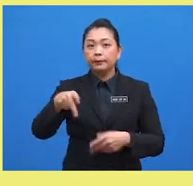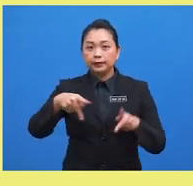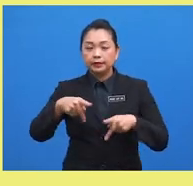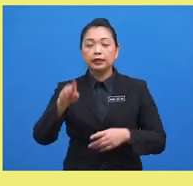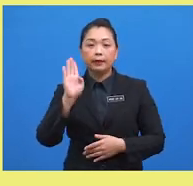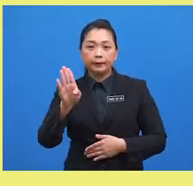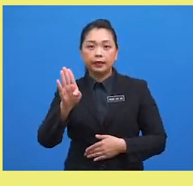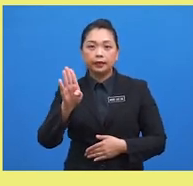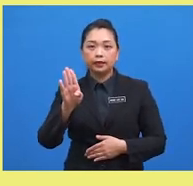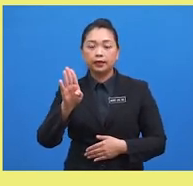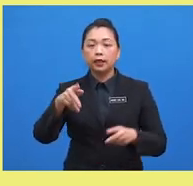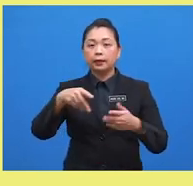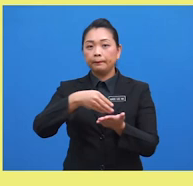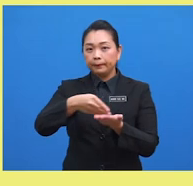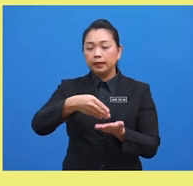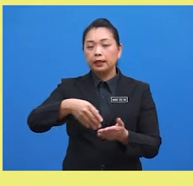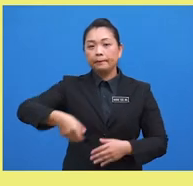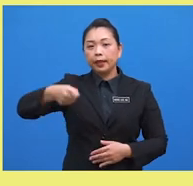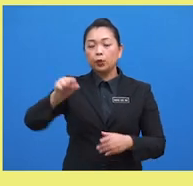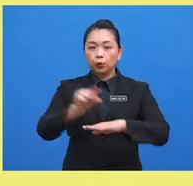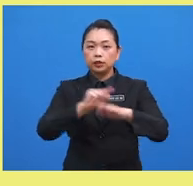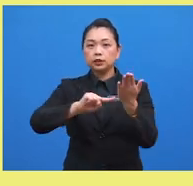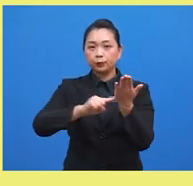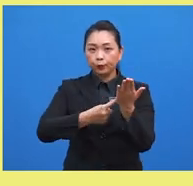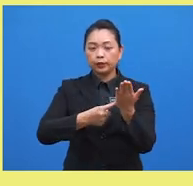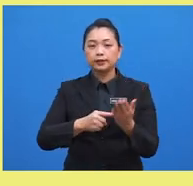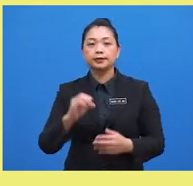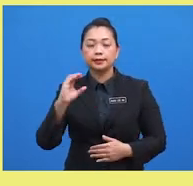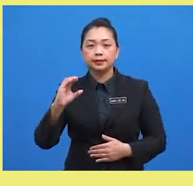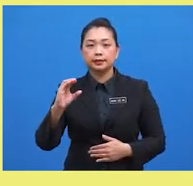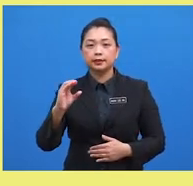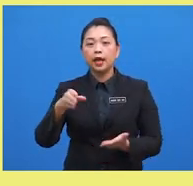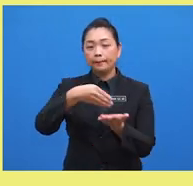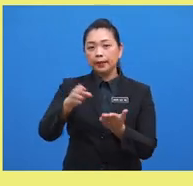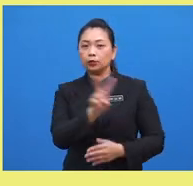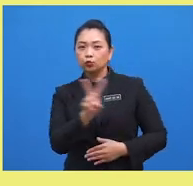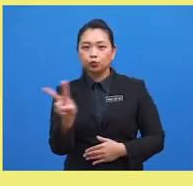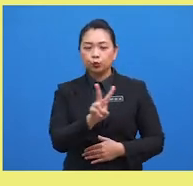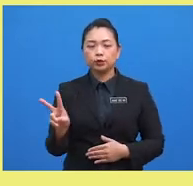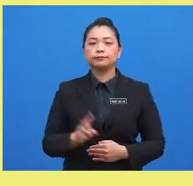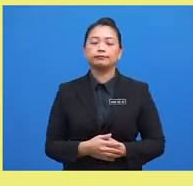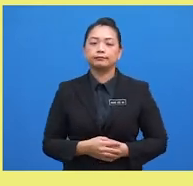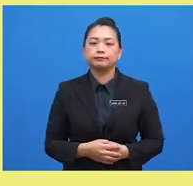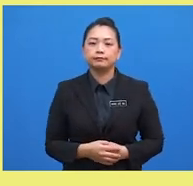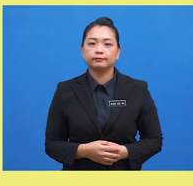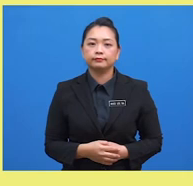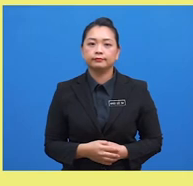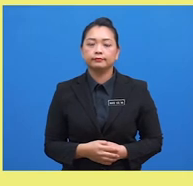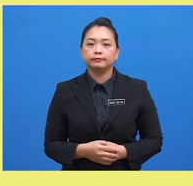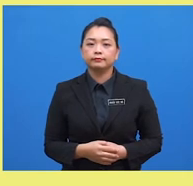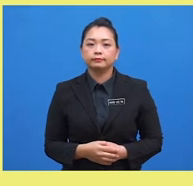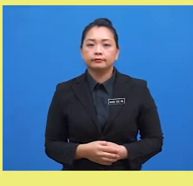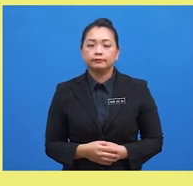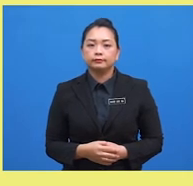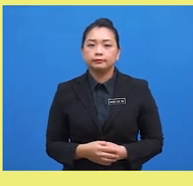B ialah bilangan yang beli beg guna semula dan set C membeli kedua-dua beg plastik